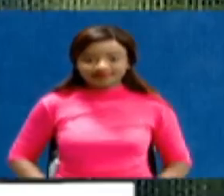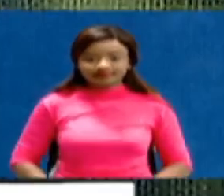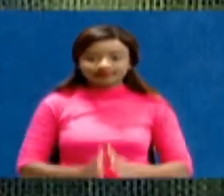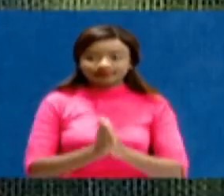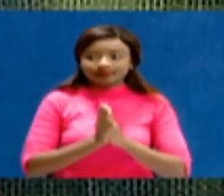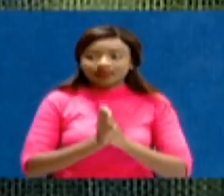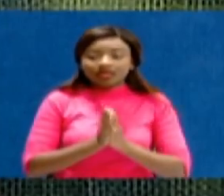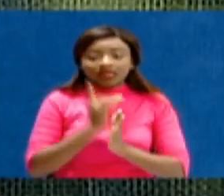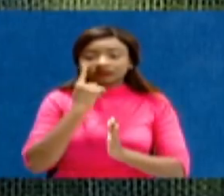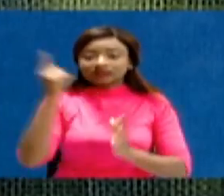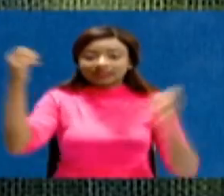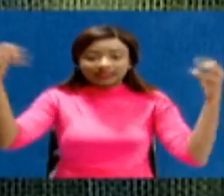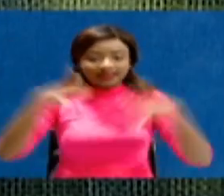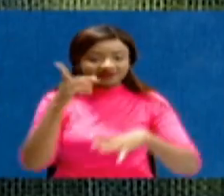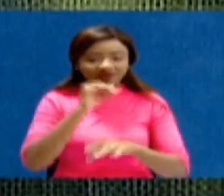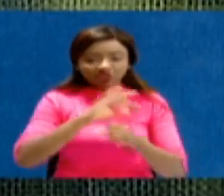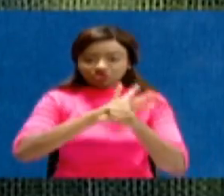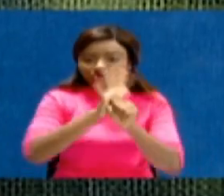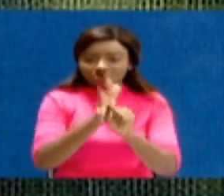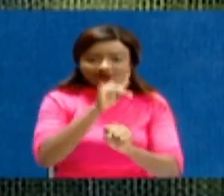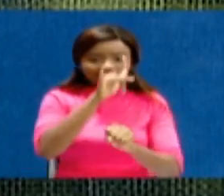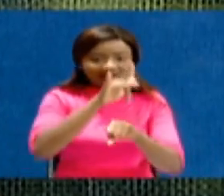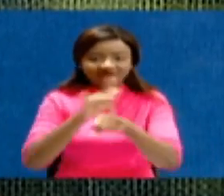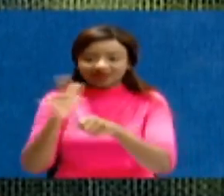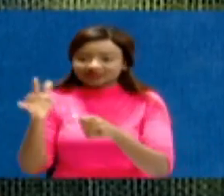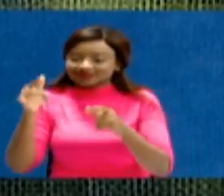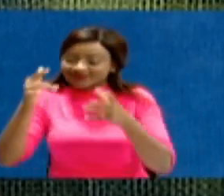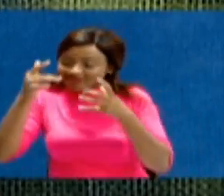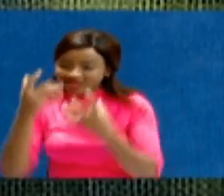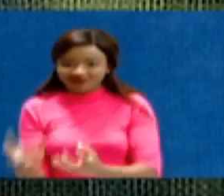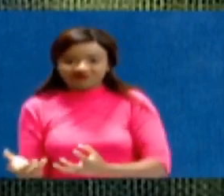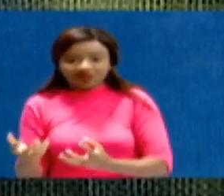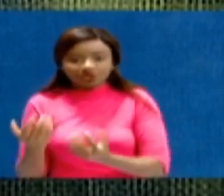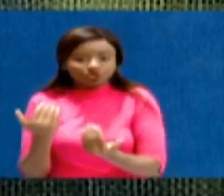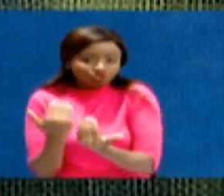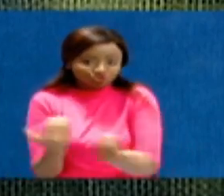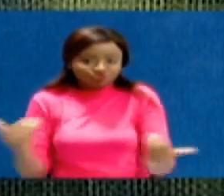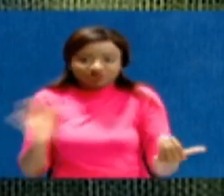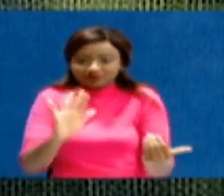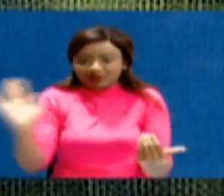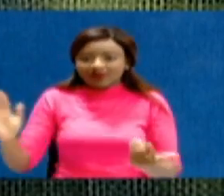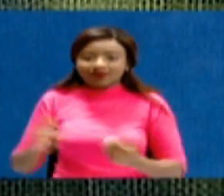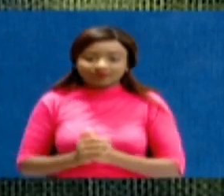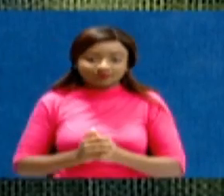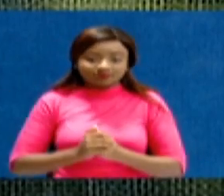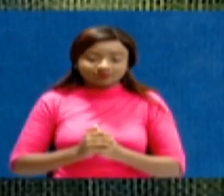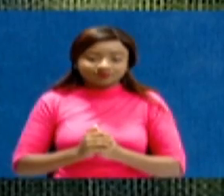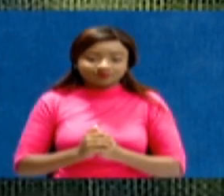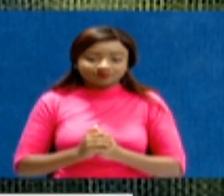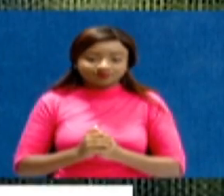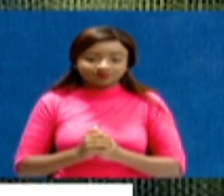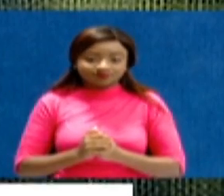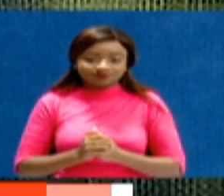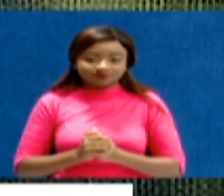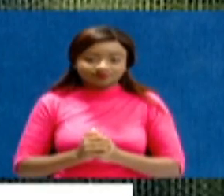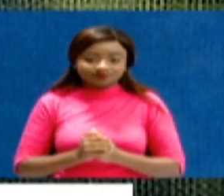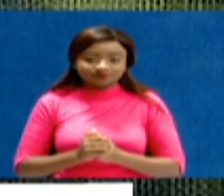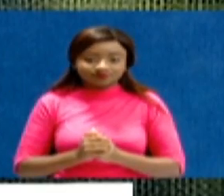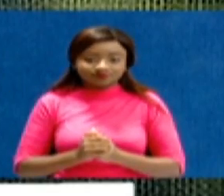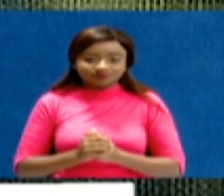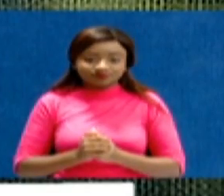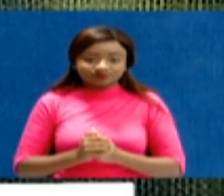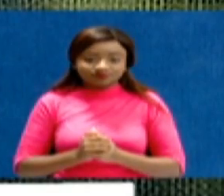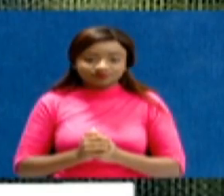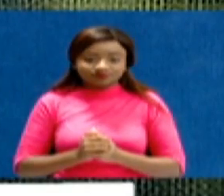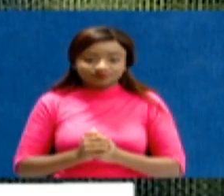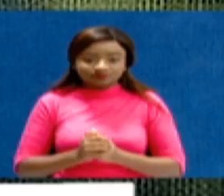Mtazamaji, ni dhahiri kwamba janga la korona limeathiri pakubwa maisha ya kawaida ya Wakenya, miongoni mwao ni watoto wa shule. Mathalani, si jambo